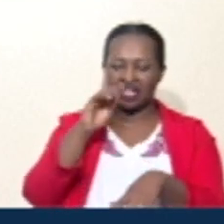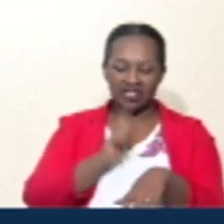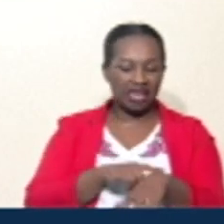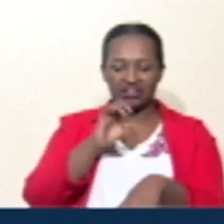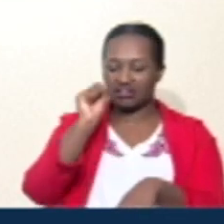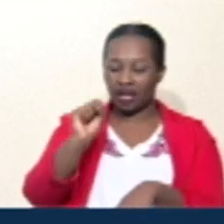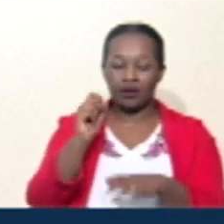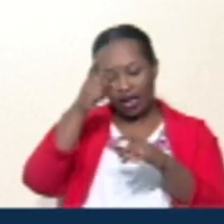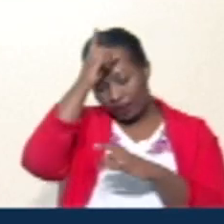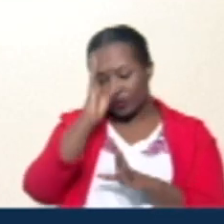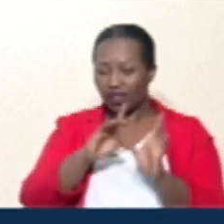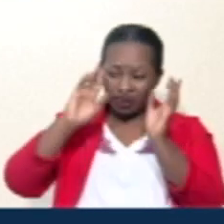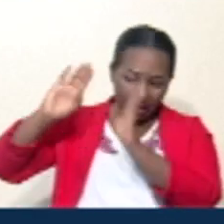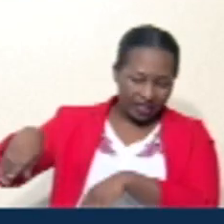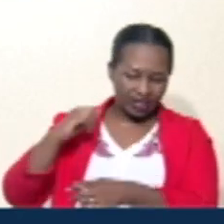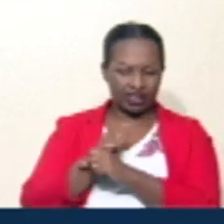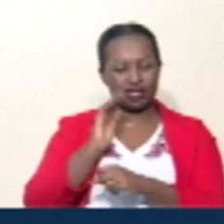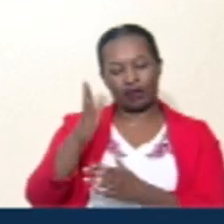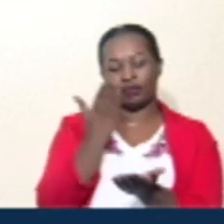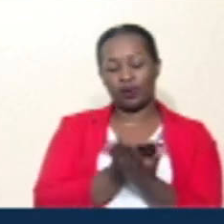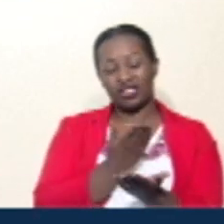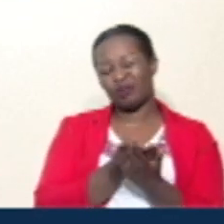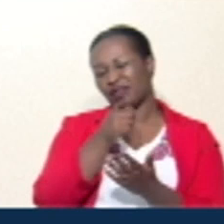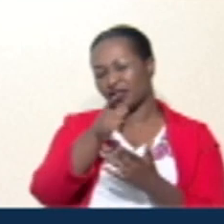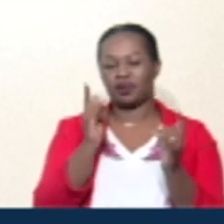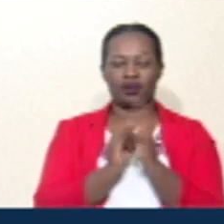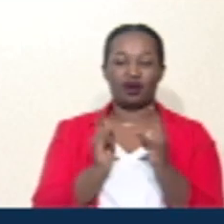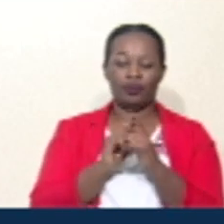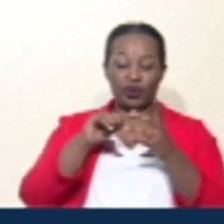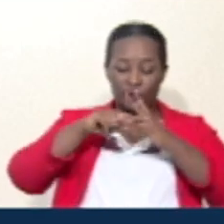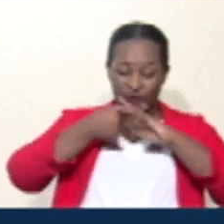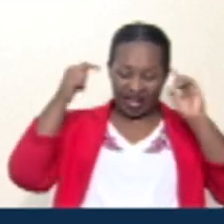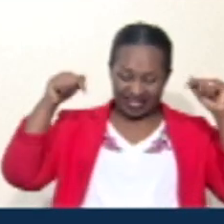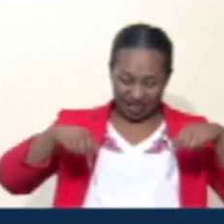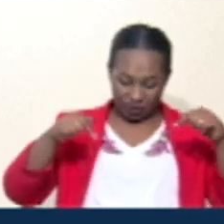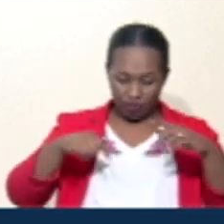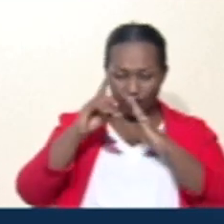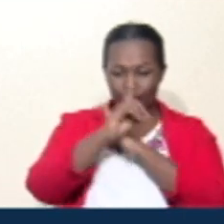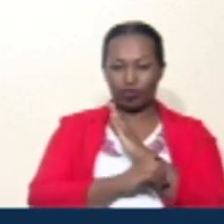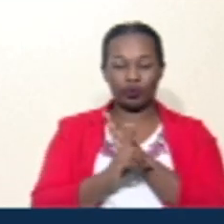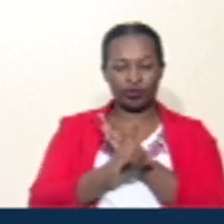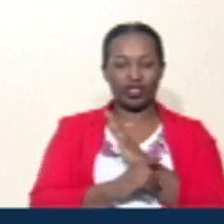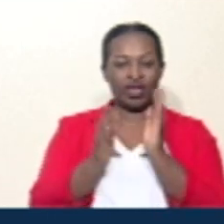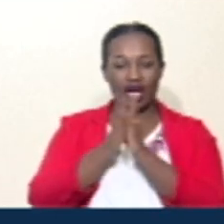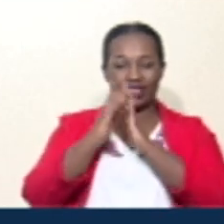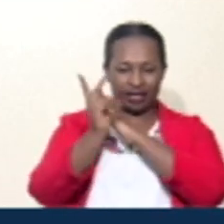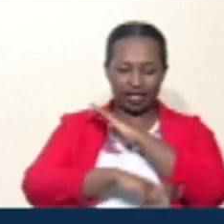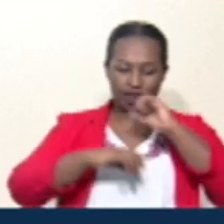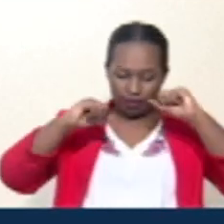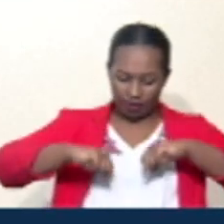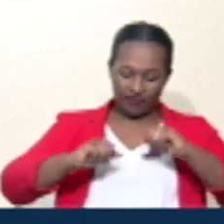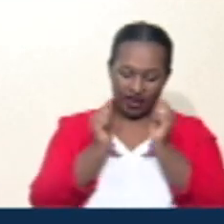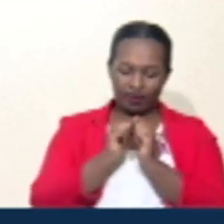bazindutse basize akazi kabo. Twasabye rero ko izo nama kuva ubu ngubu mu turere n'intara babyumvikanaho n'inzego